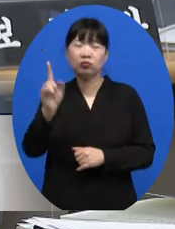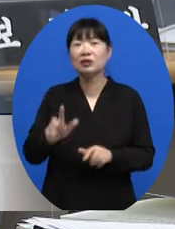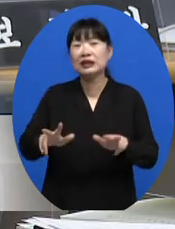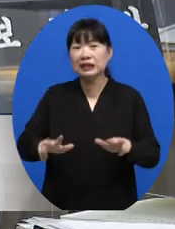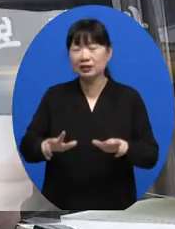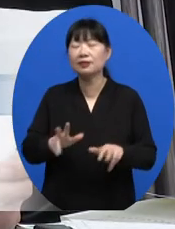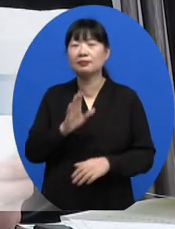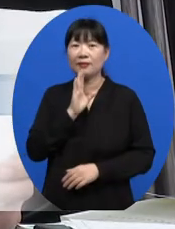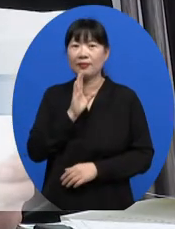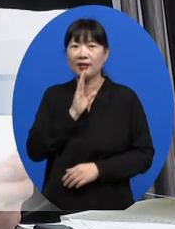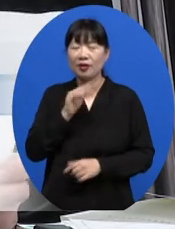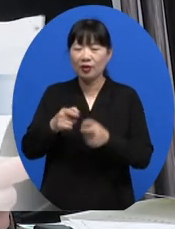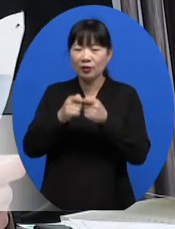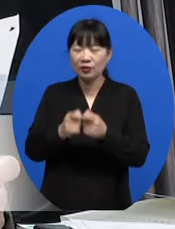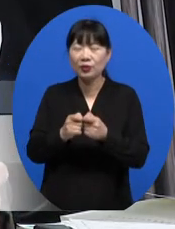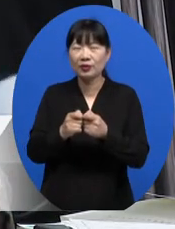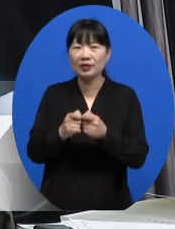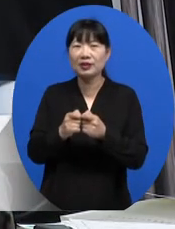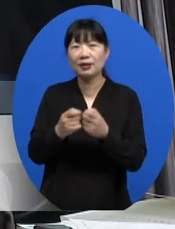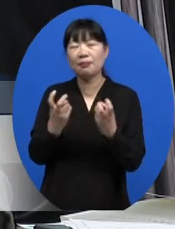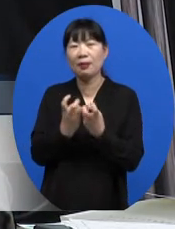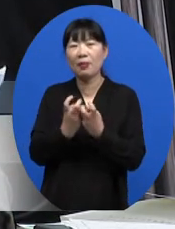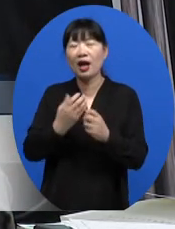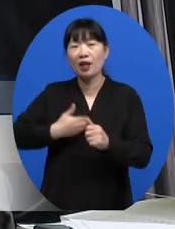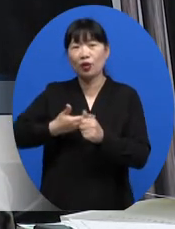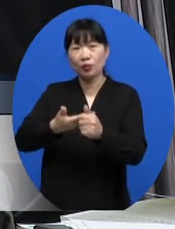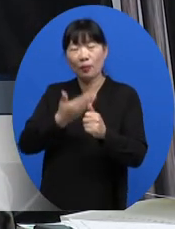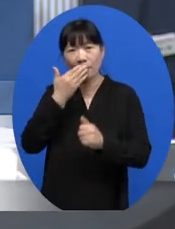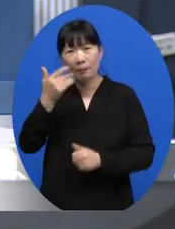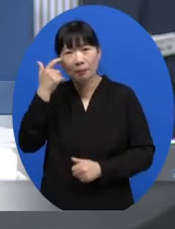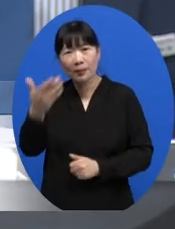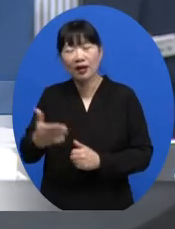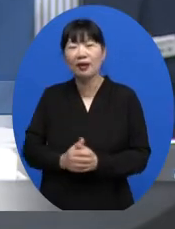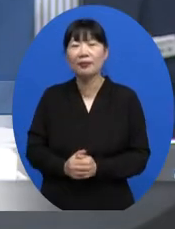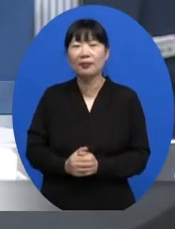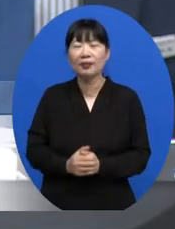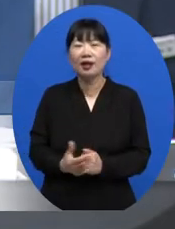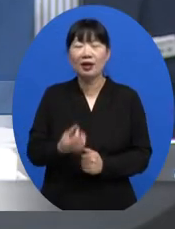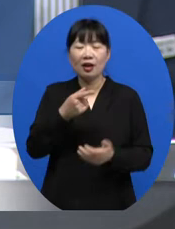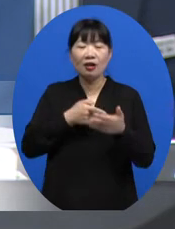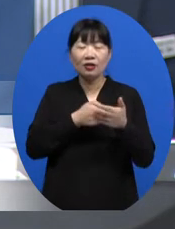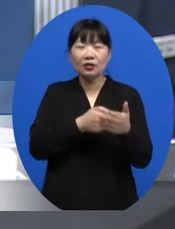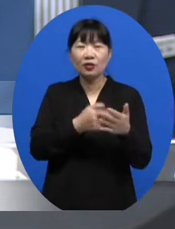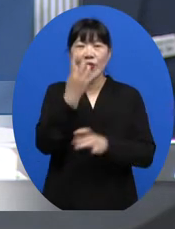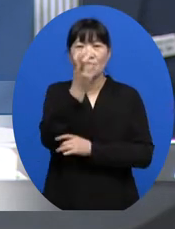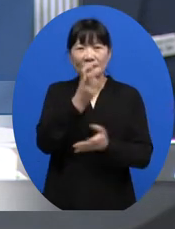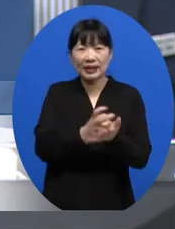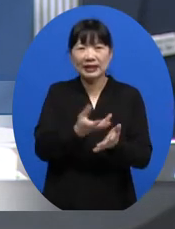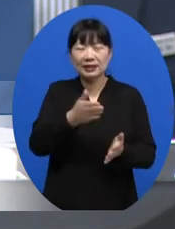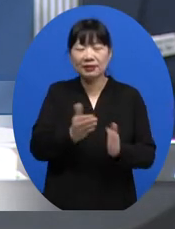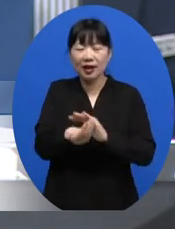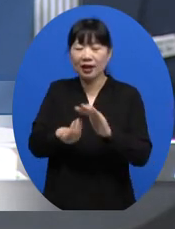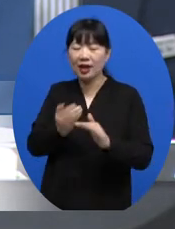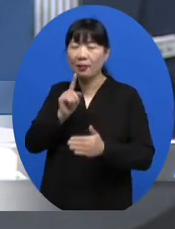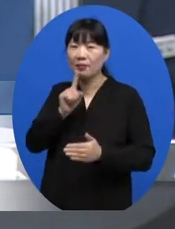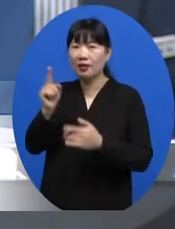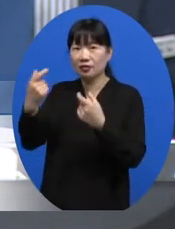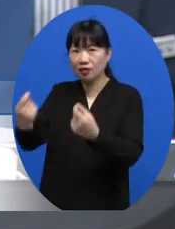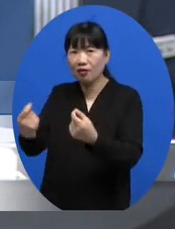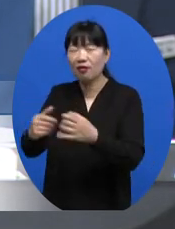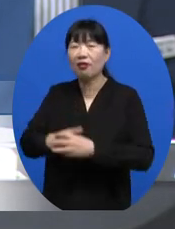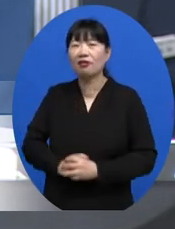사실입니다 구체적인 로드맵을 좀 말씀해 주실 수 있겠습니까 빠른 추진을 원칙으로 하되 아까 말씀드린